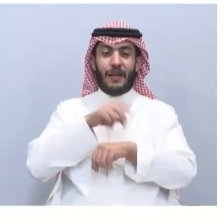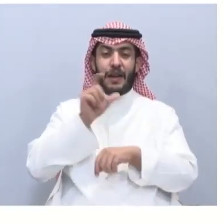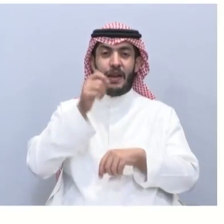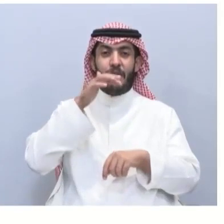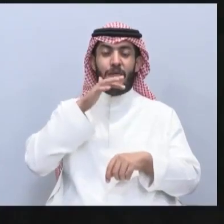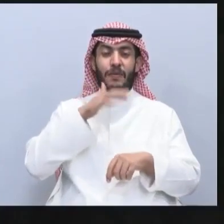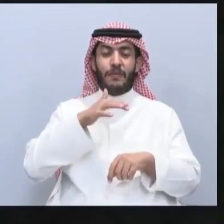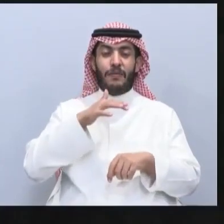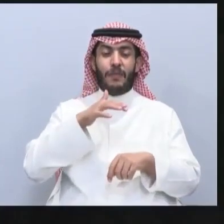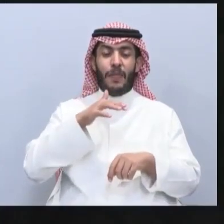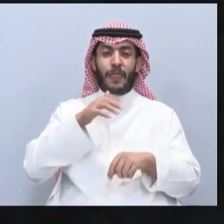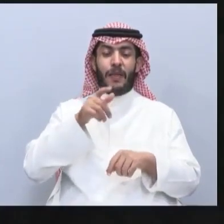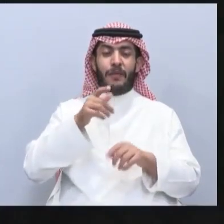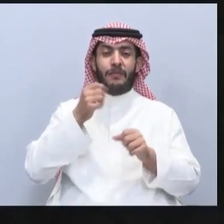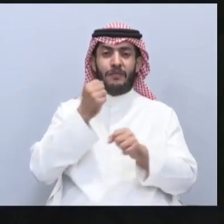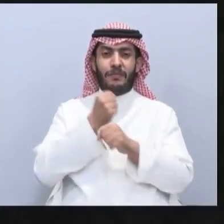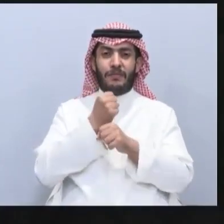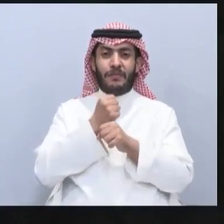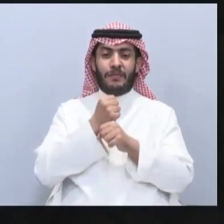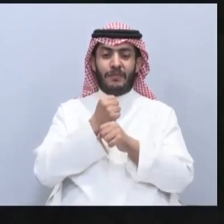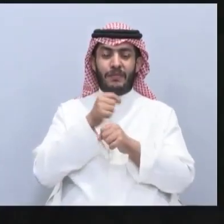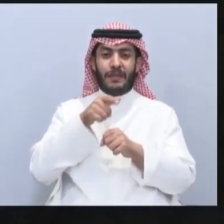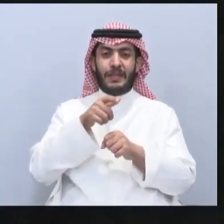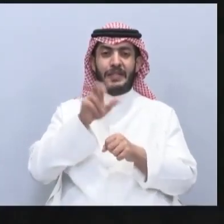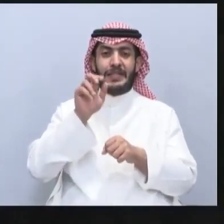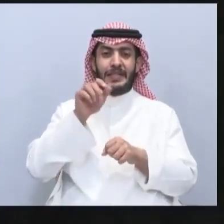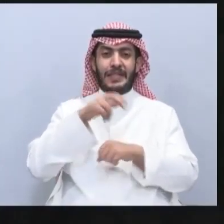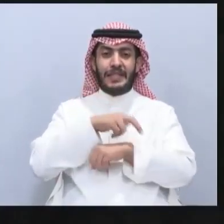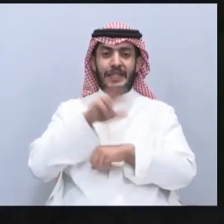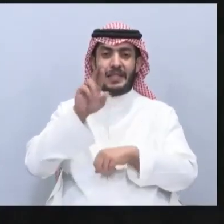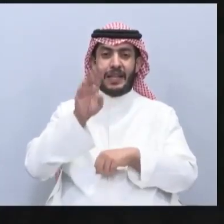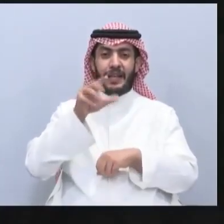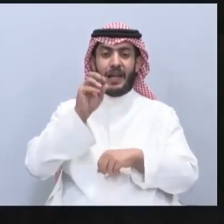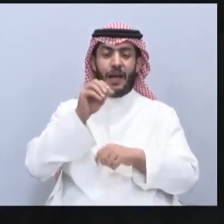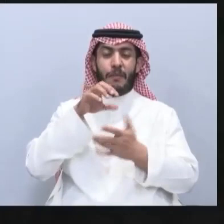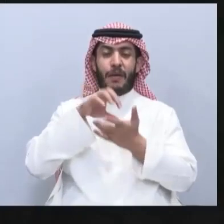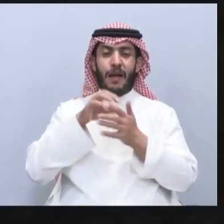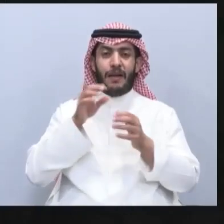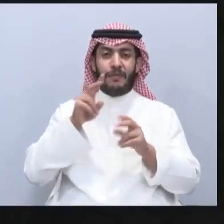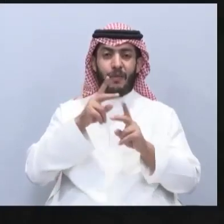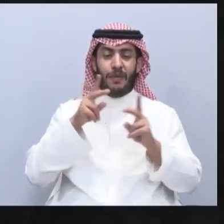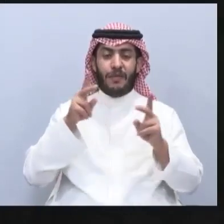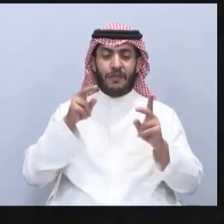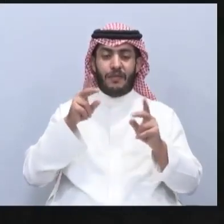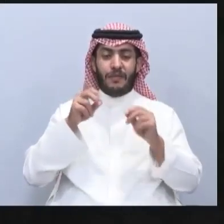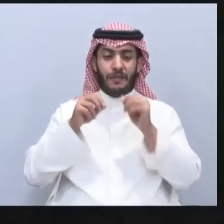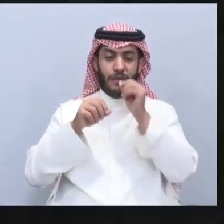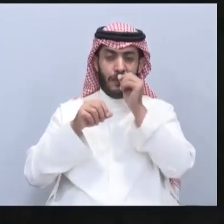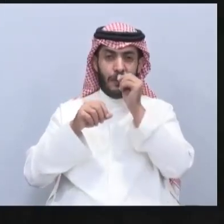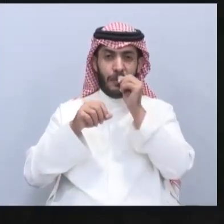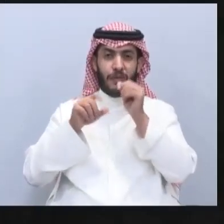صلى الله عليه وسلم كان يتعامل مع هذه الزكاه من عده جهات جهه